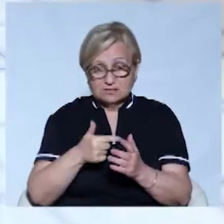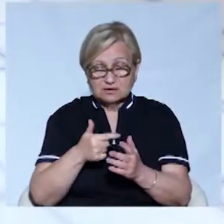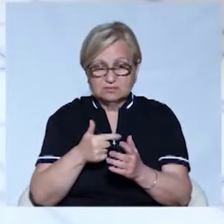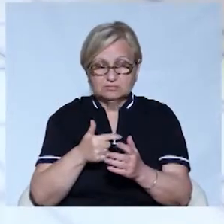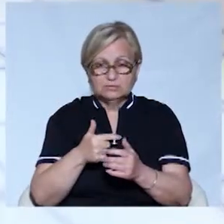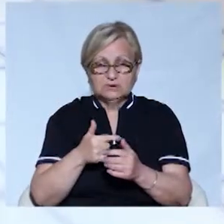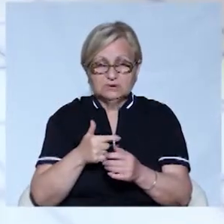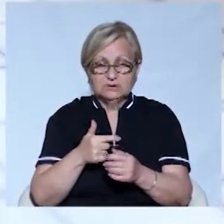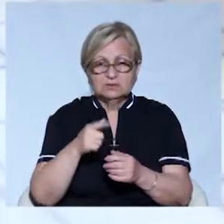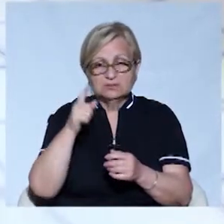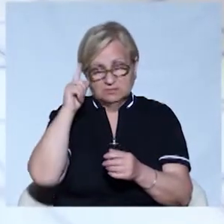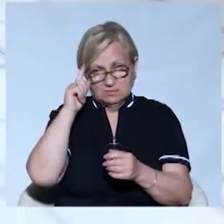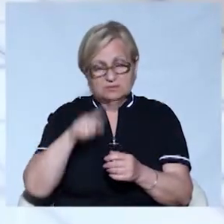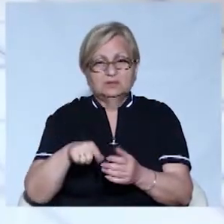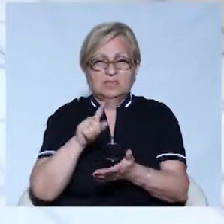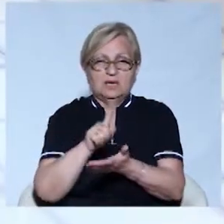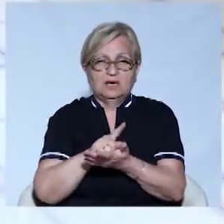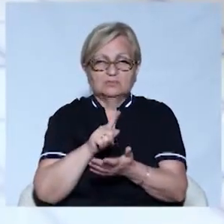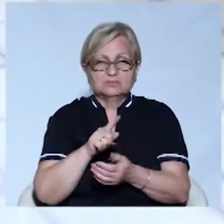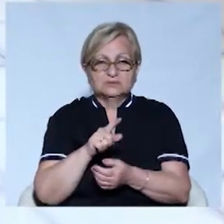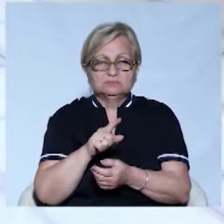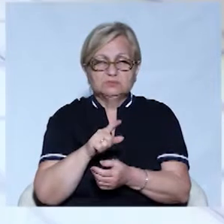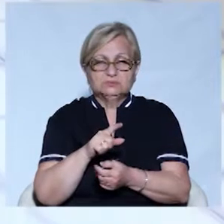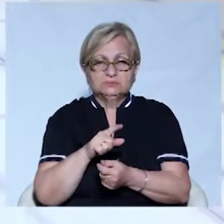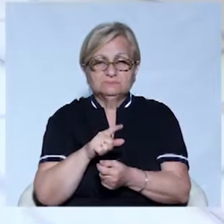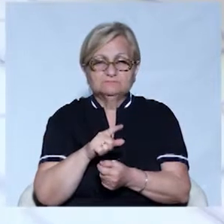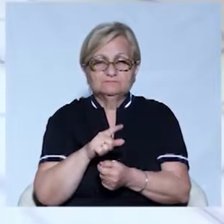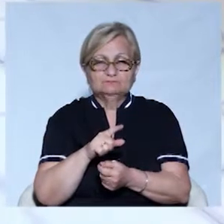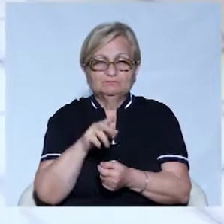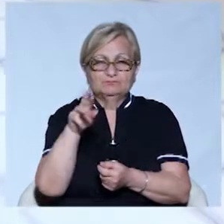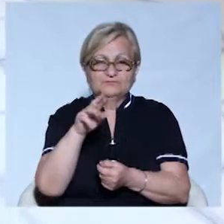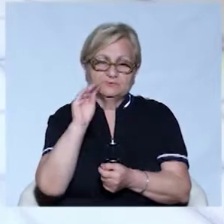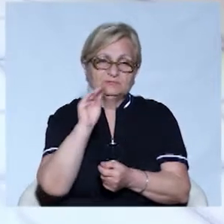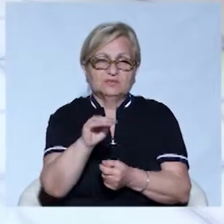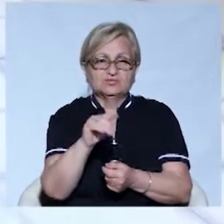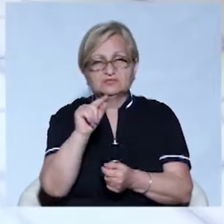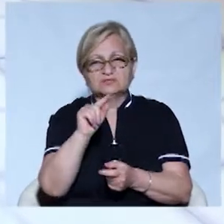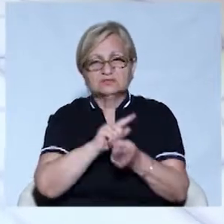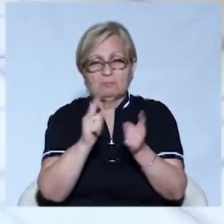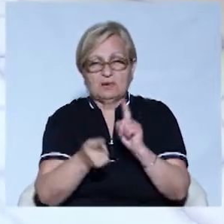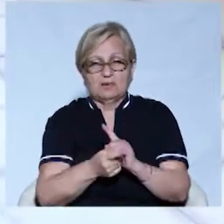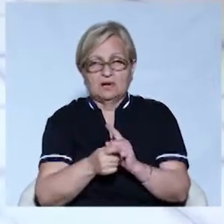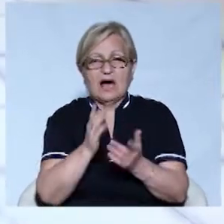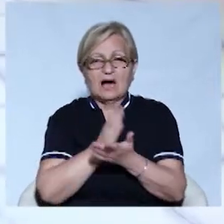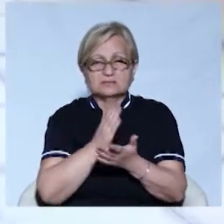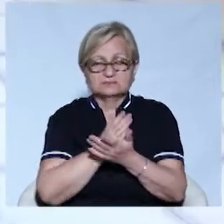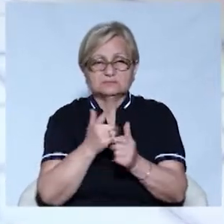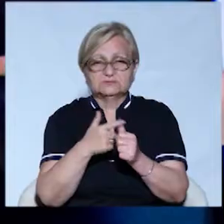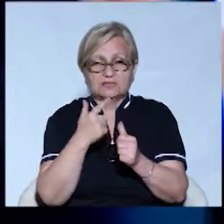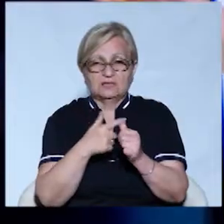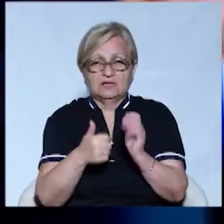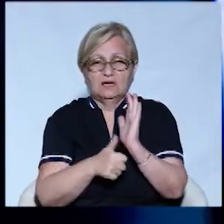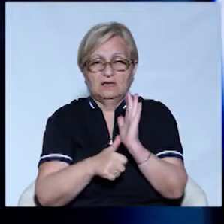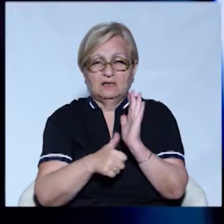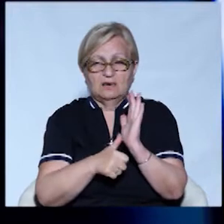განათლებული ადამიანი, სწორედ აუცილებლად დონს დაწერს არსებითი სახელის ამ მეექვსე.